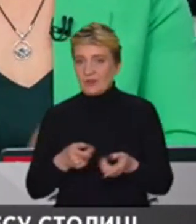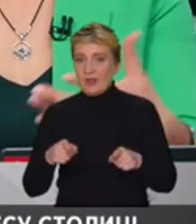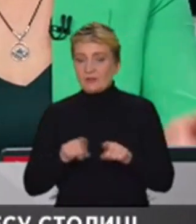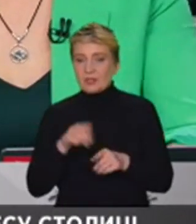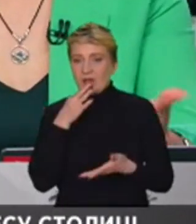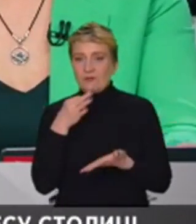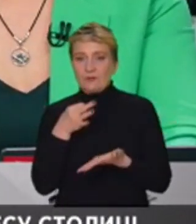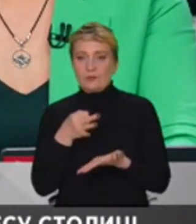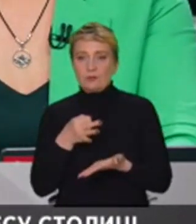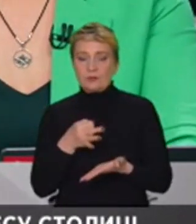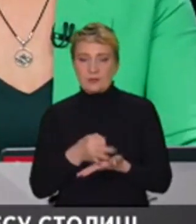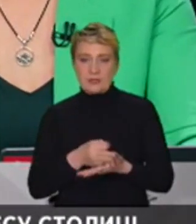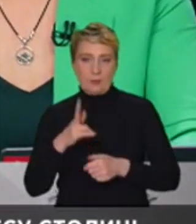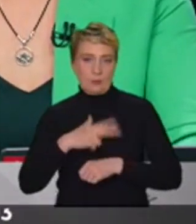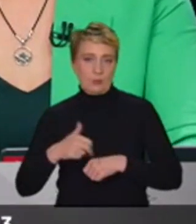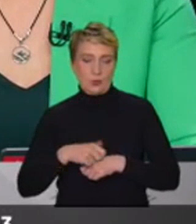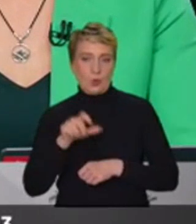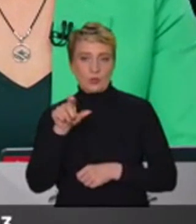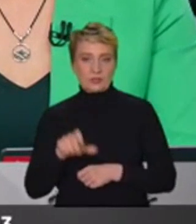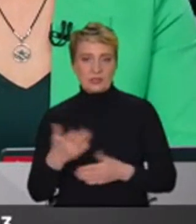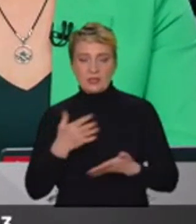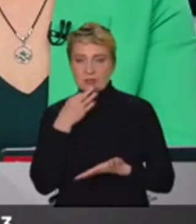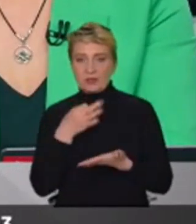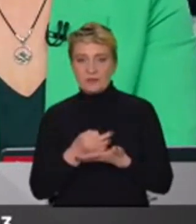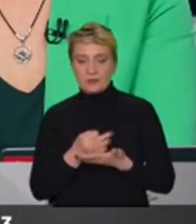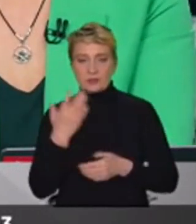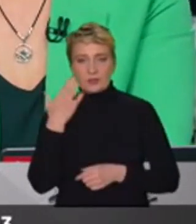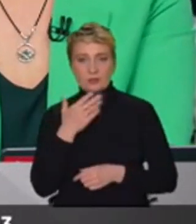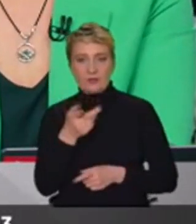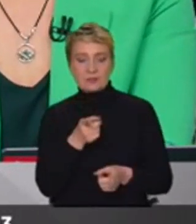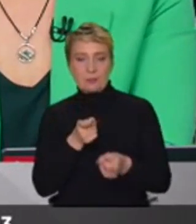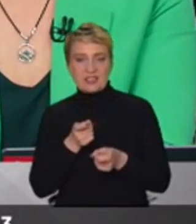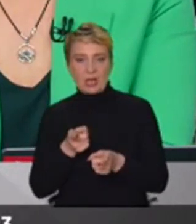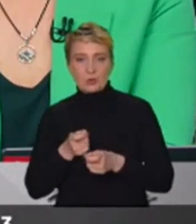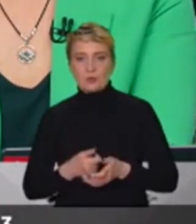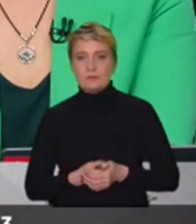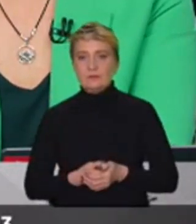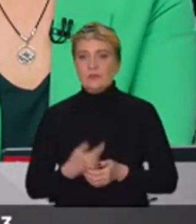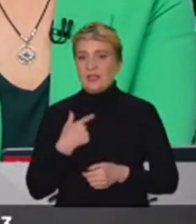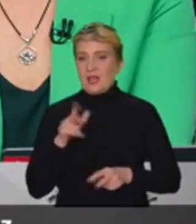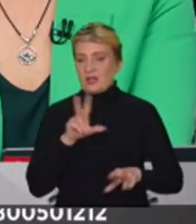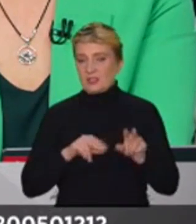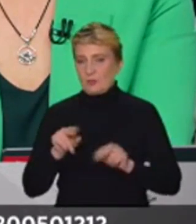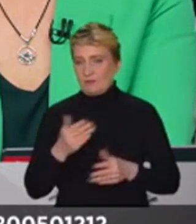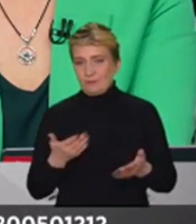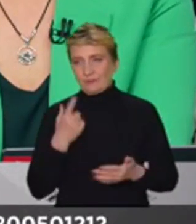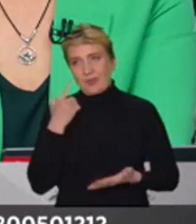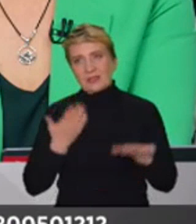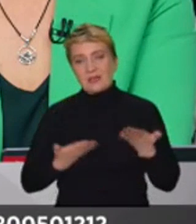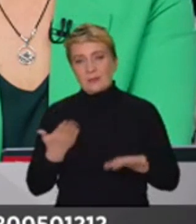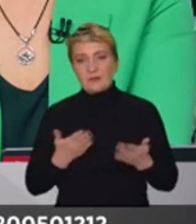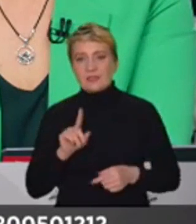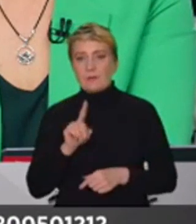уже правоохоронця до якоїсь відповідальності задумується вас, аби притягнути? Я сомневаюсь, потому что, во-первых, как я уже